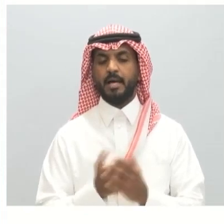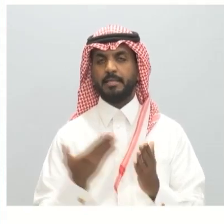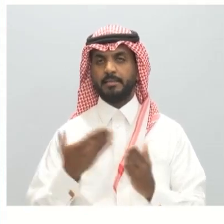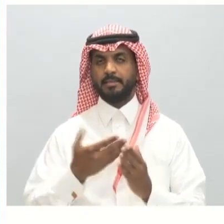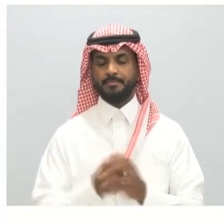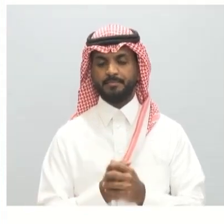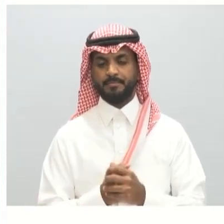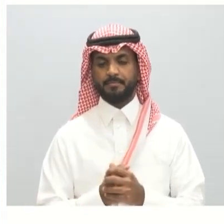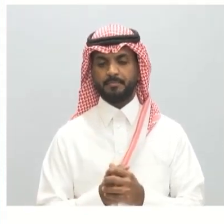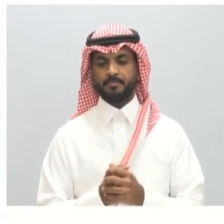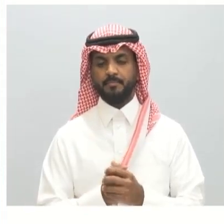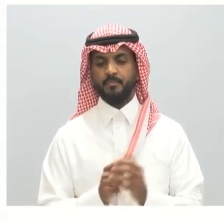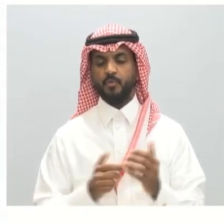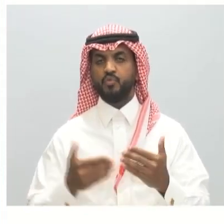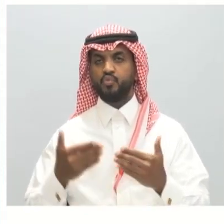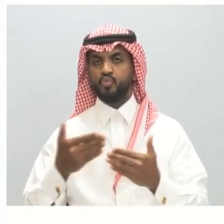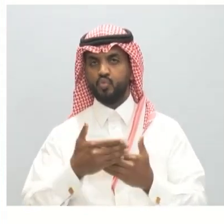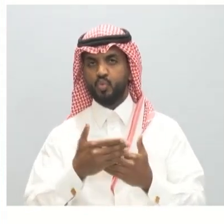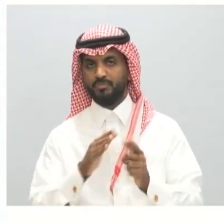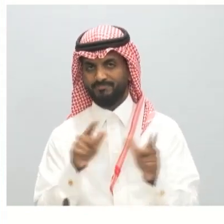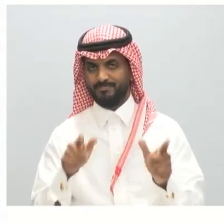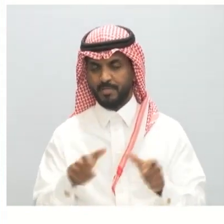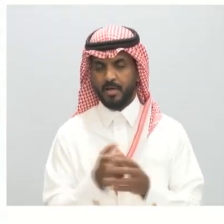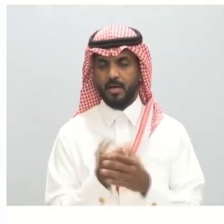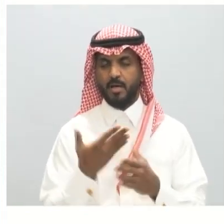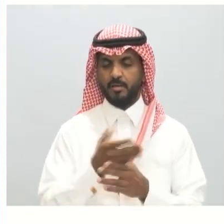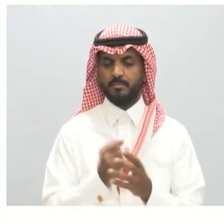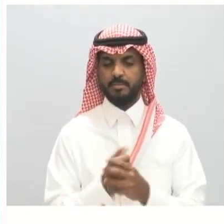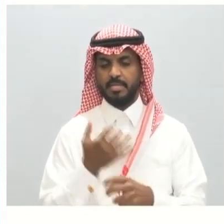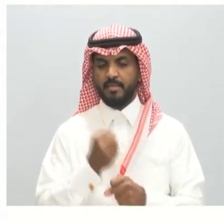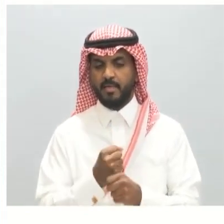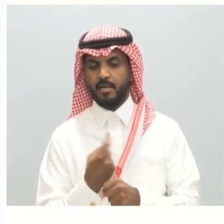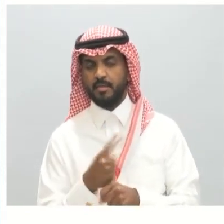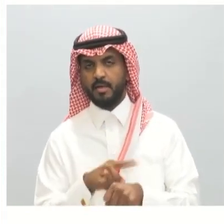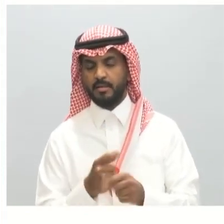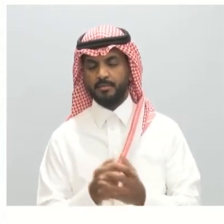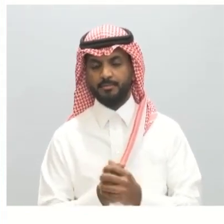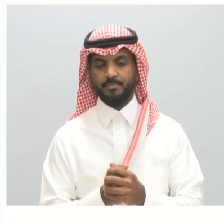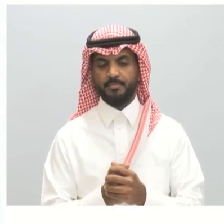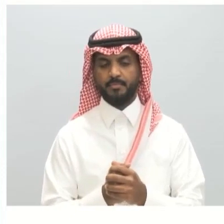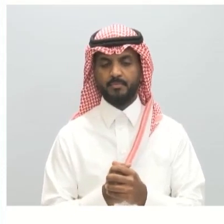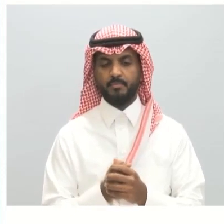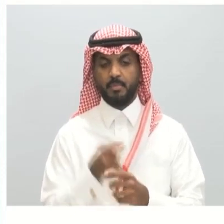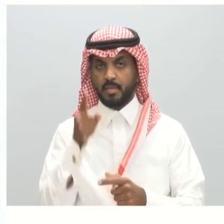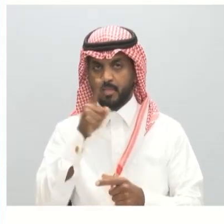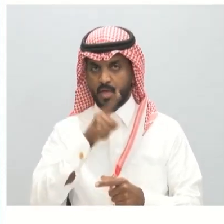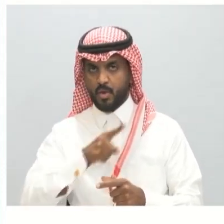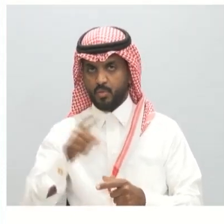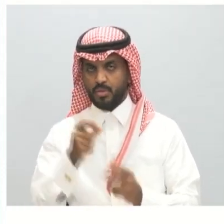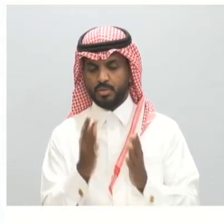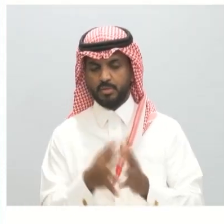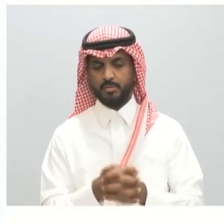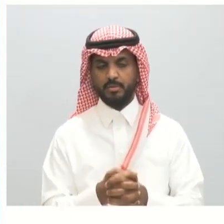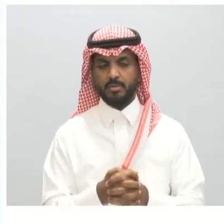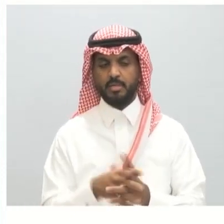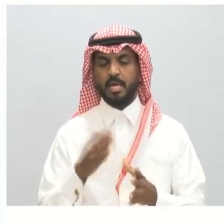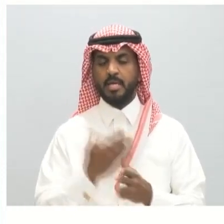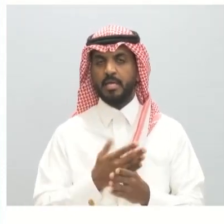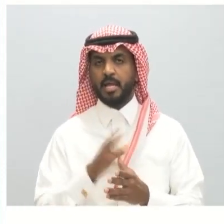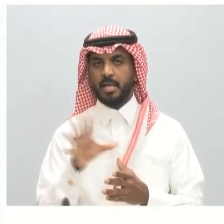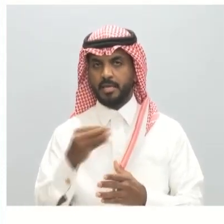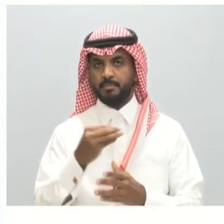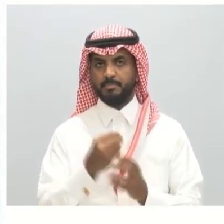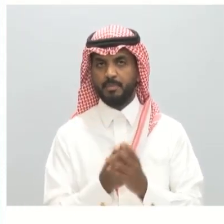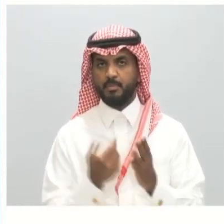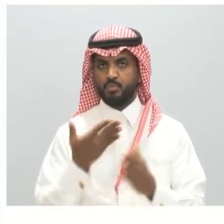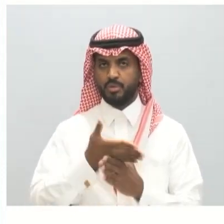حتى صندوق الادخال بلبنه الانتظار ثانيه بيضاويه الشكل لان القيم